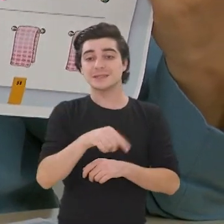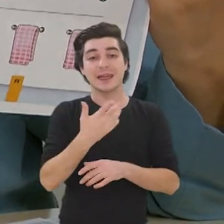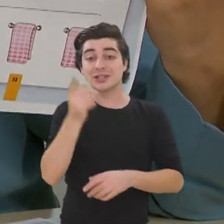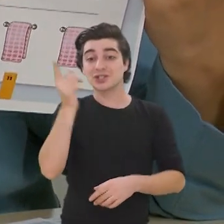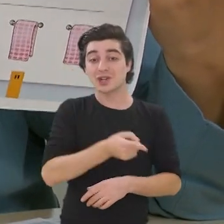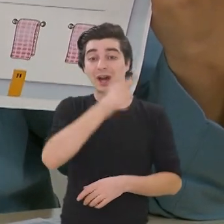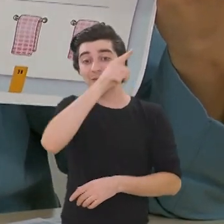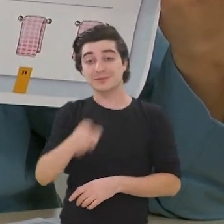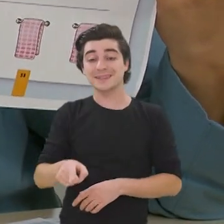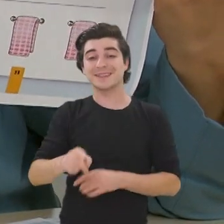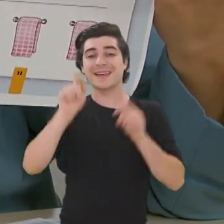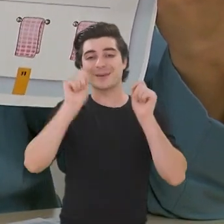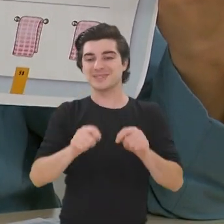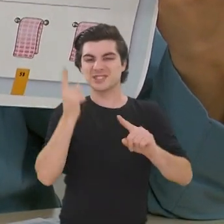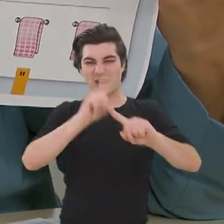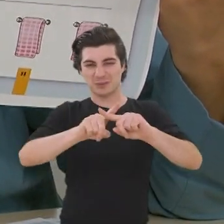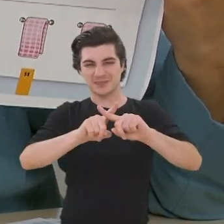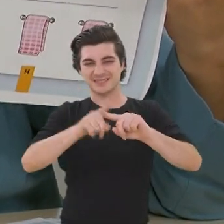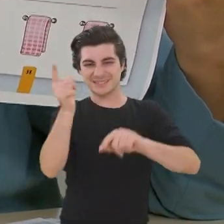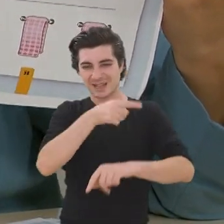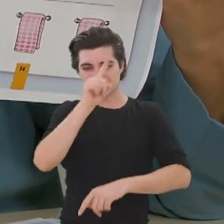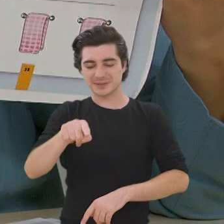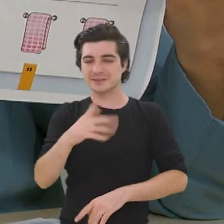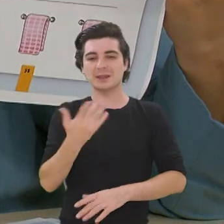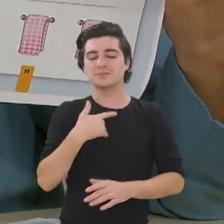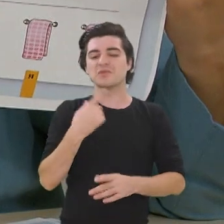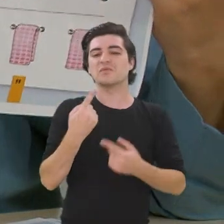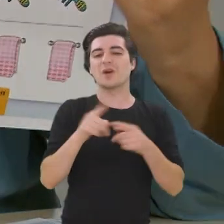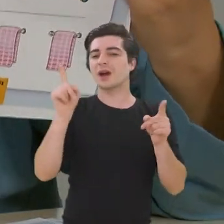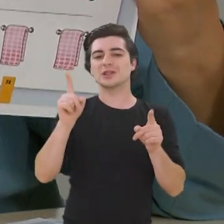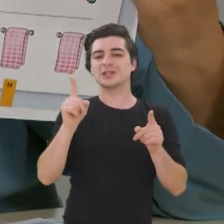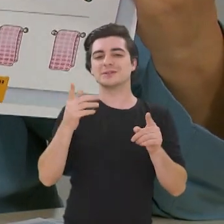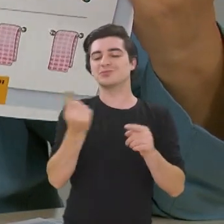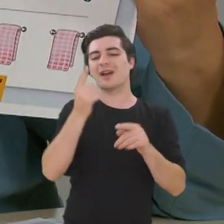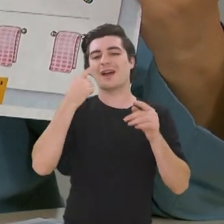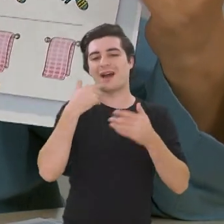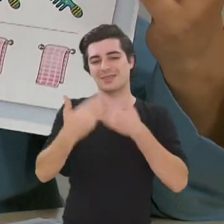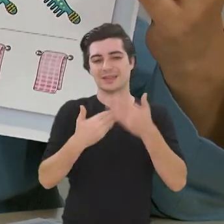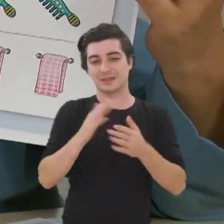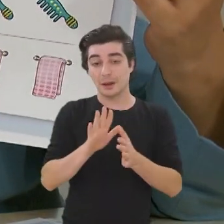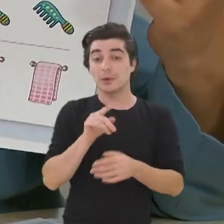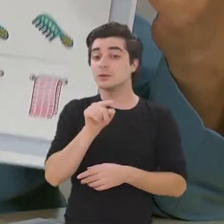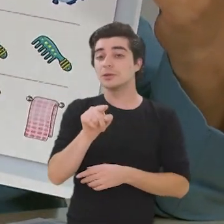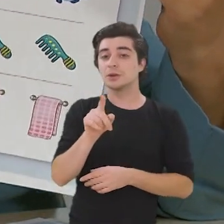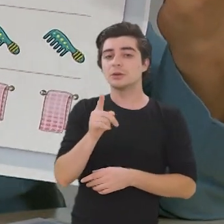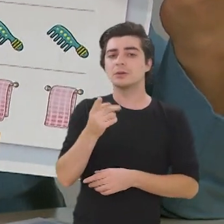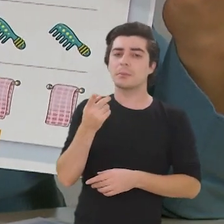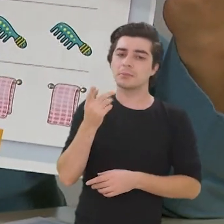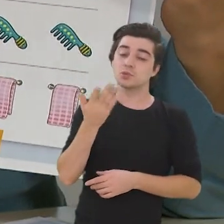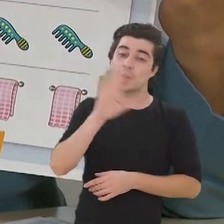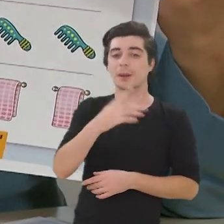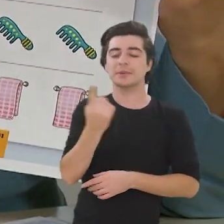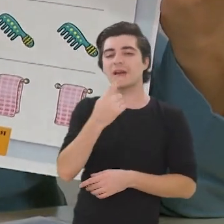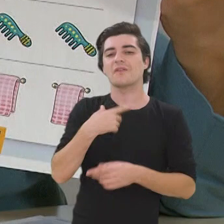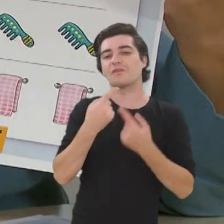Şimdi çarpı koyarak farklı bir işaret yaptın. Ama harikasın. İşaretler arasındaki farklılığı göstermiş oldu. Sonra bir tane daha